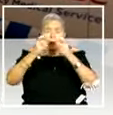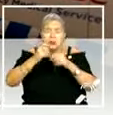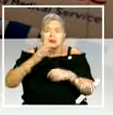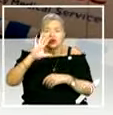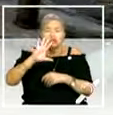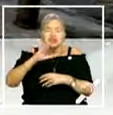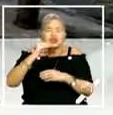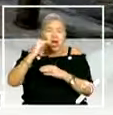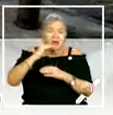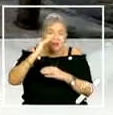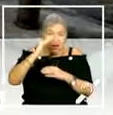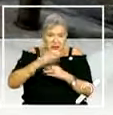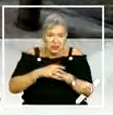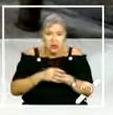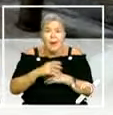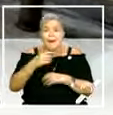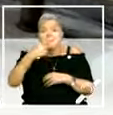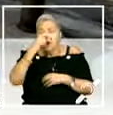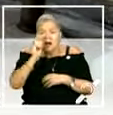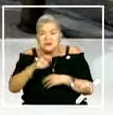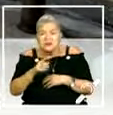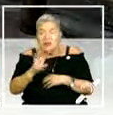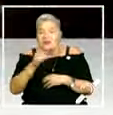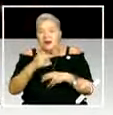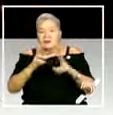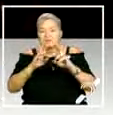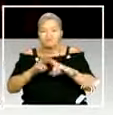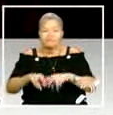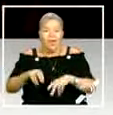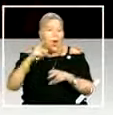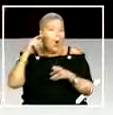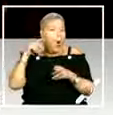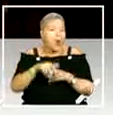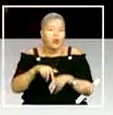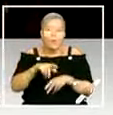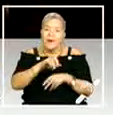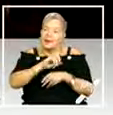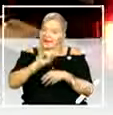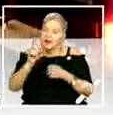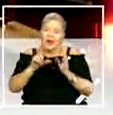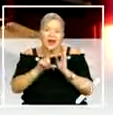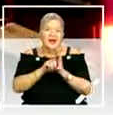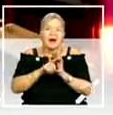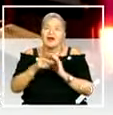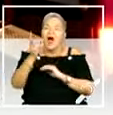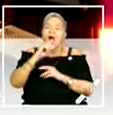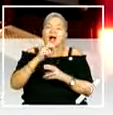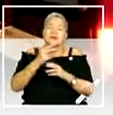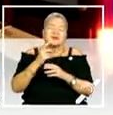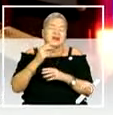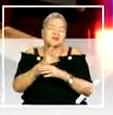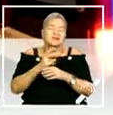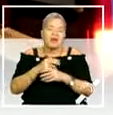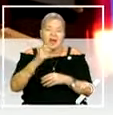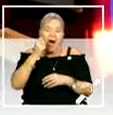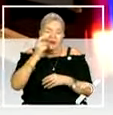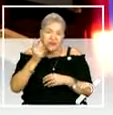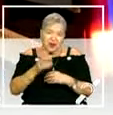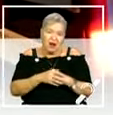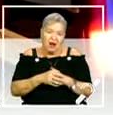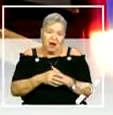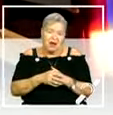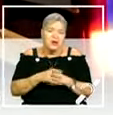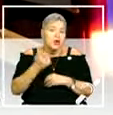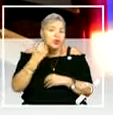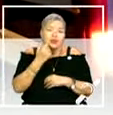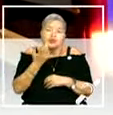care fusese dezafectată, dar era ocupată ilegal de mulți migranți din alte state africane. Deocamdată nu a fost identificată cauza